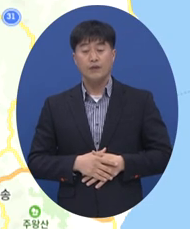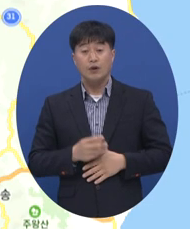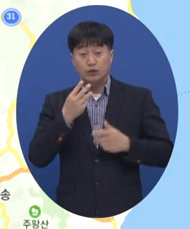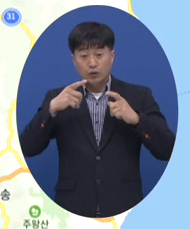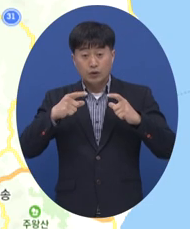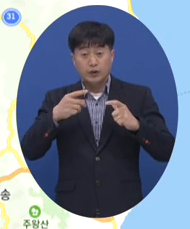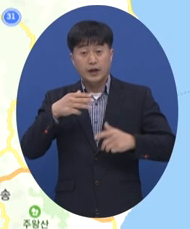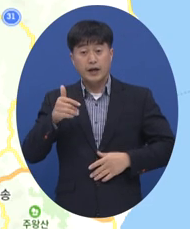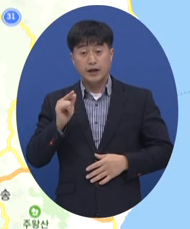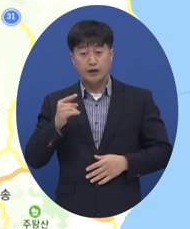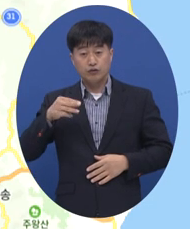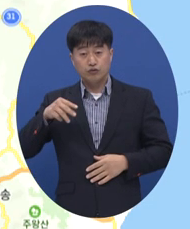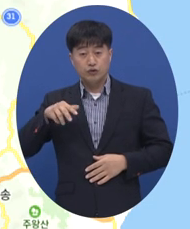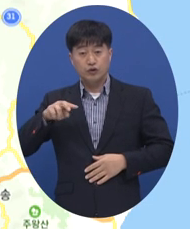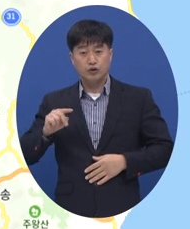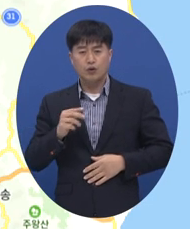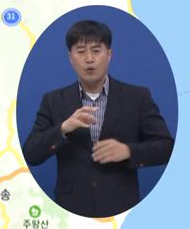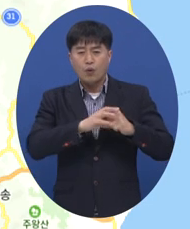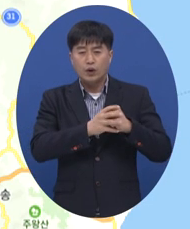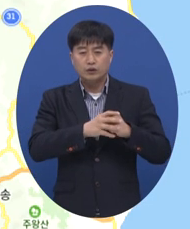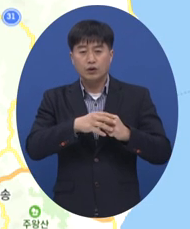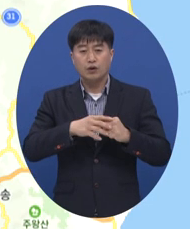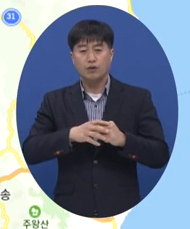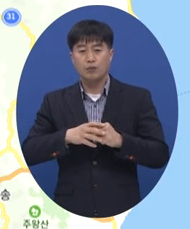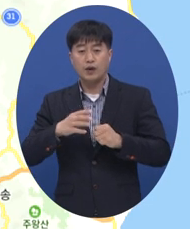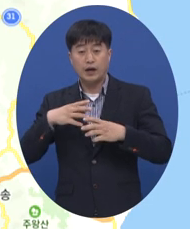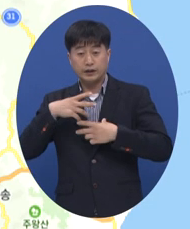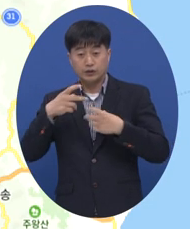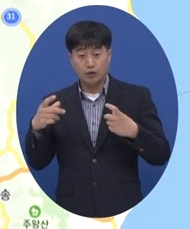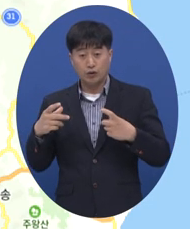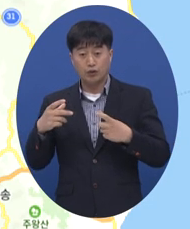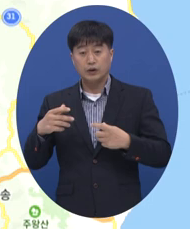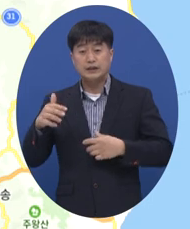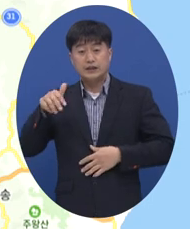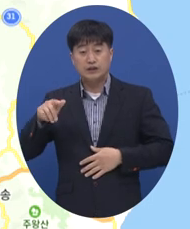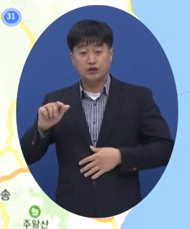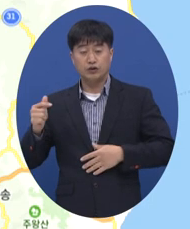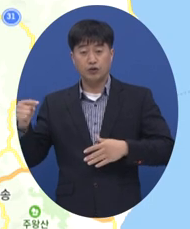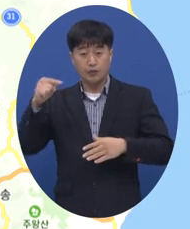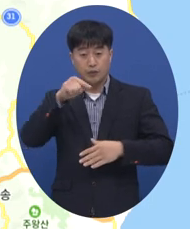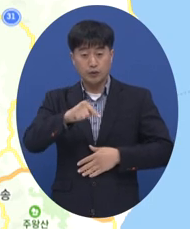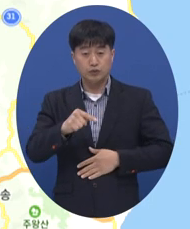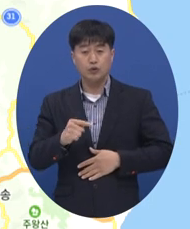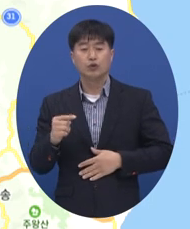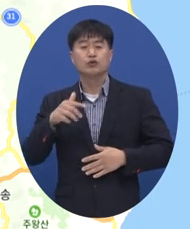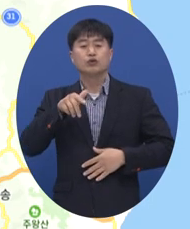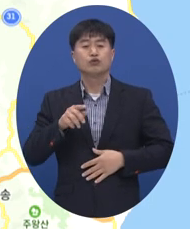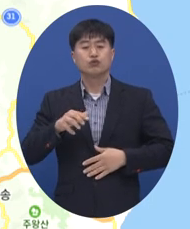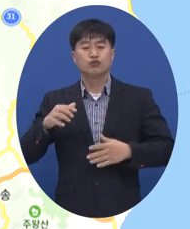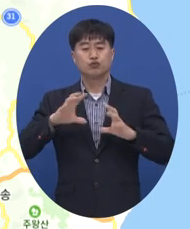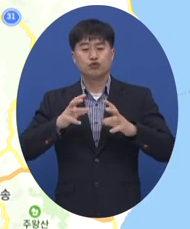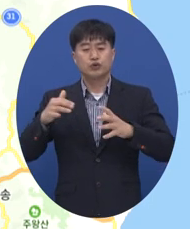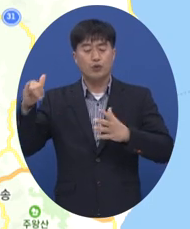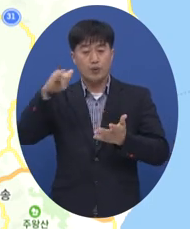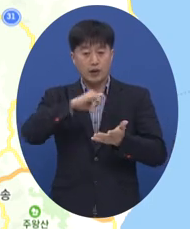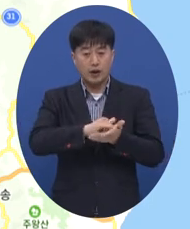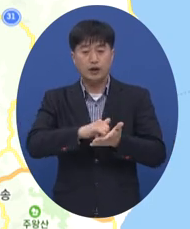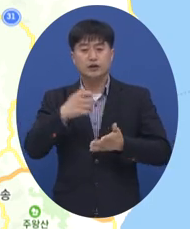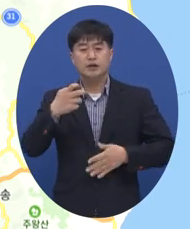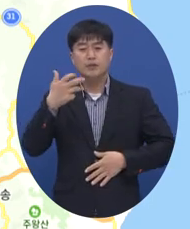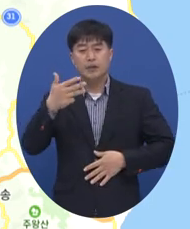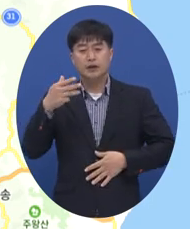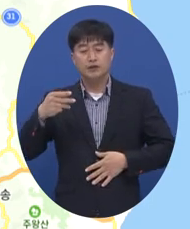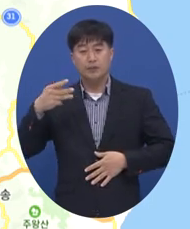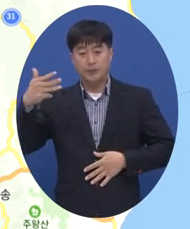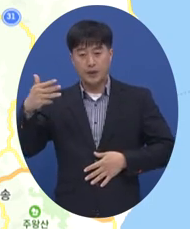수도권 내륙선은 경기도 화성과 안성, 충청북도의 청주와 진천을 가로질러 청주국제공항으로 이어지는